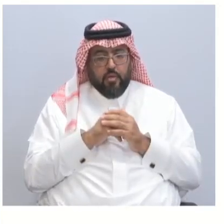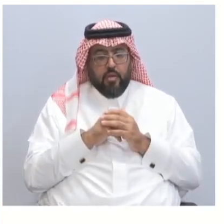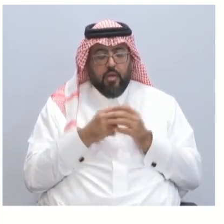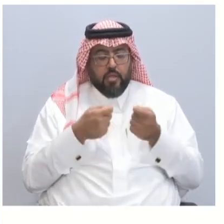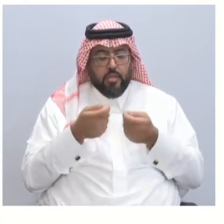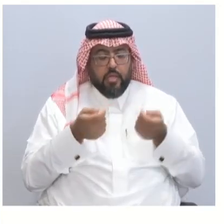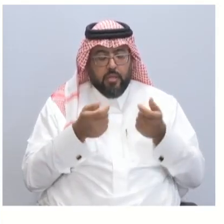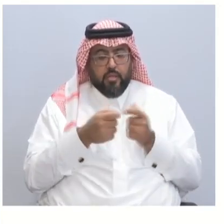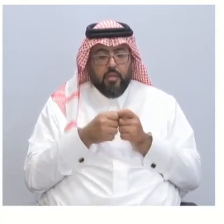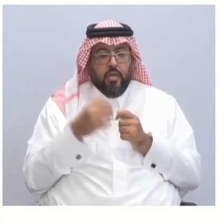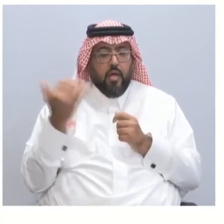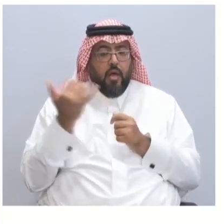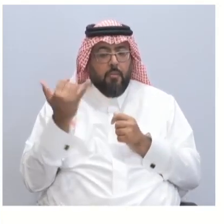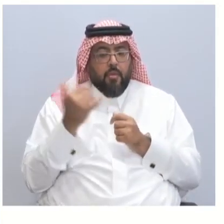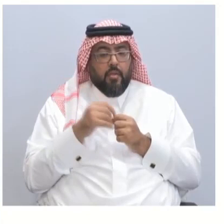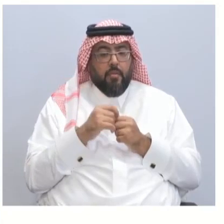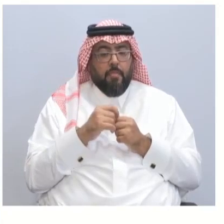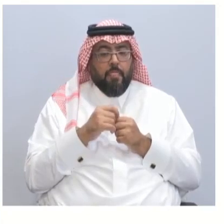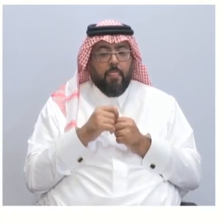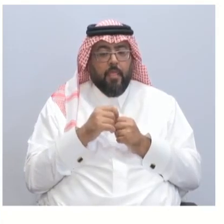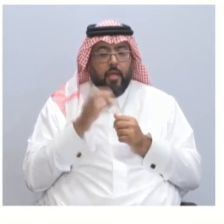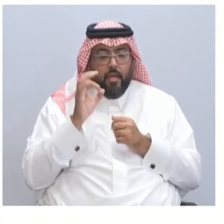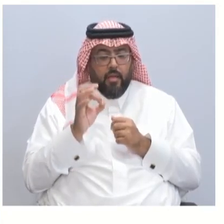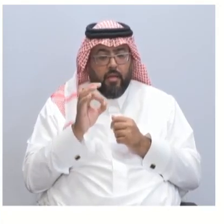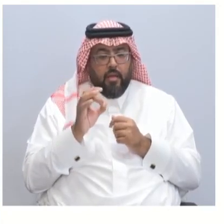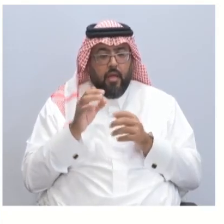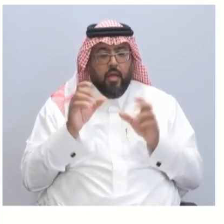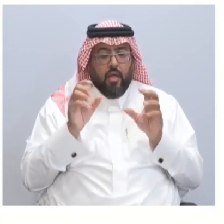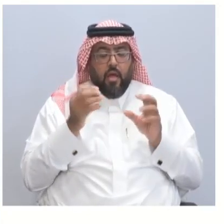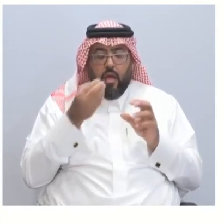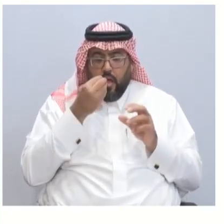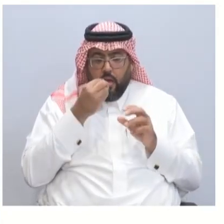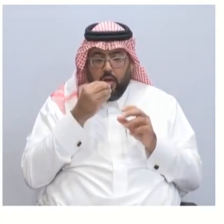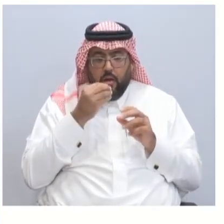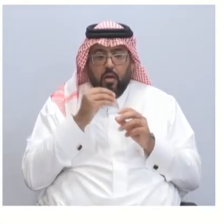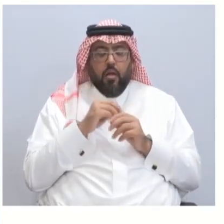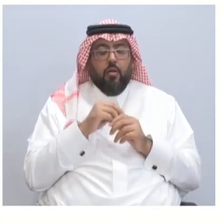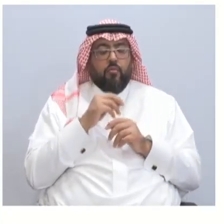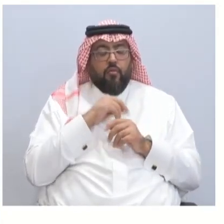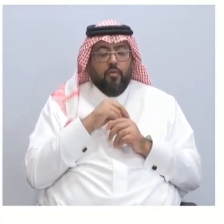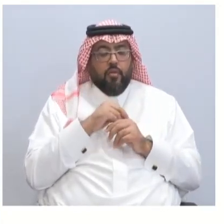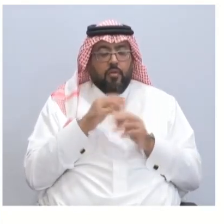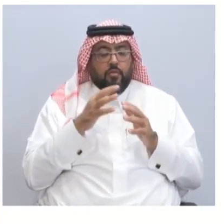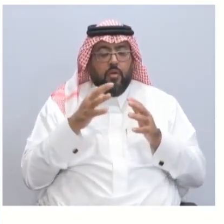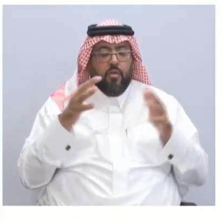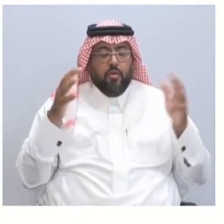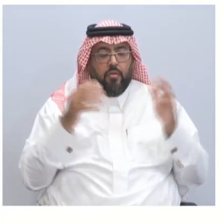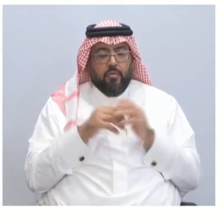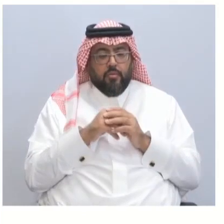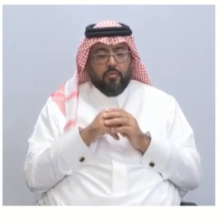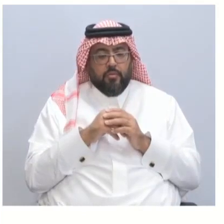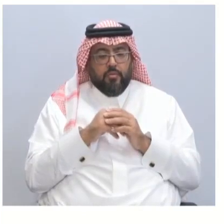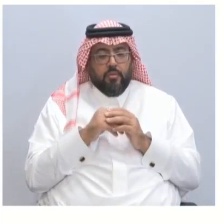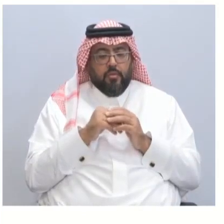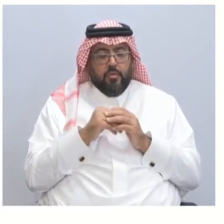الزراعي لاهميته في تحقيق الامن الغذائي توسعت دول